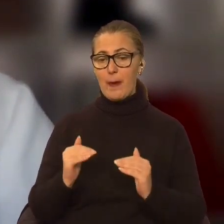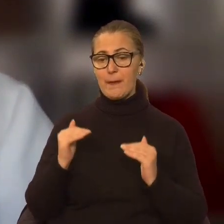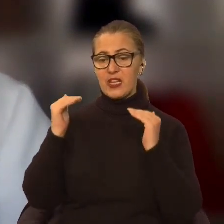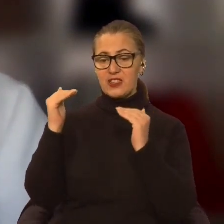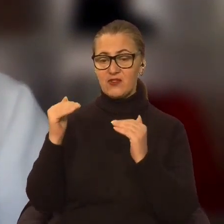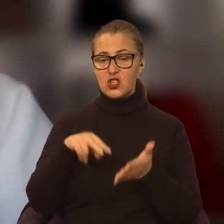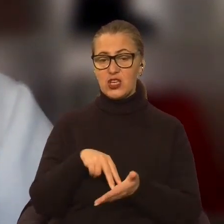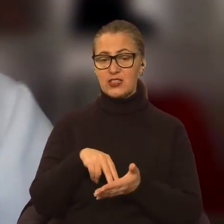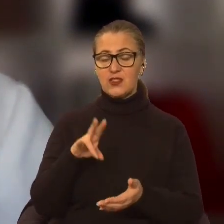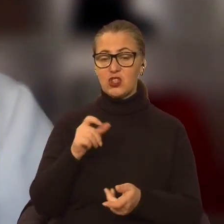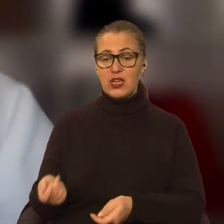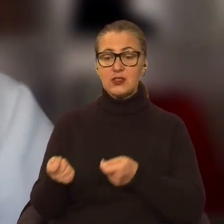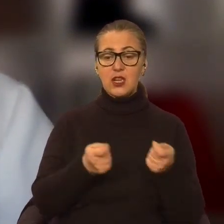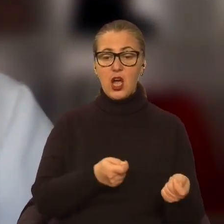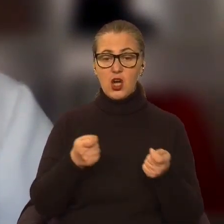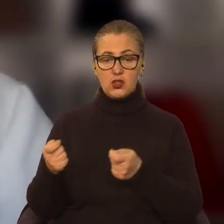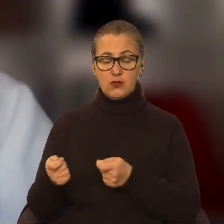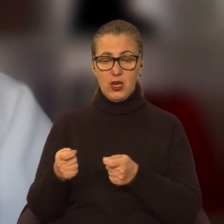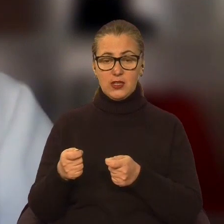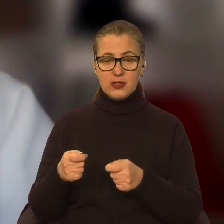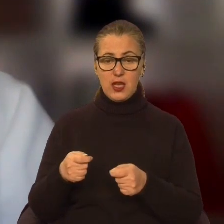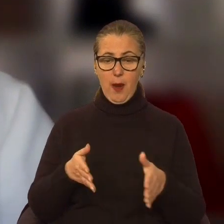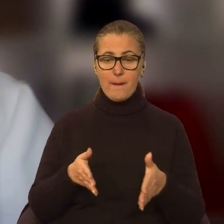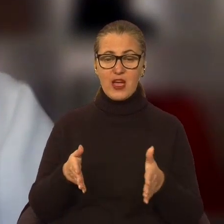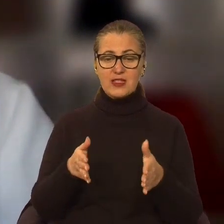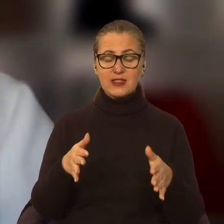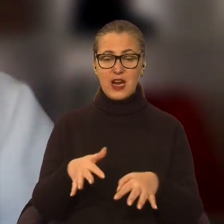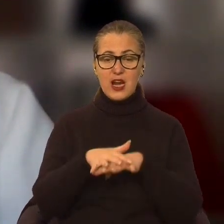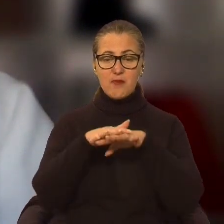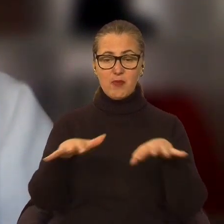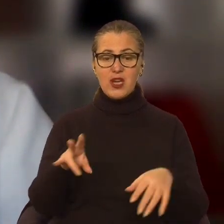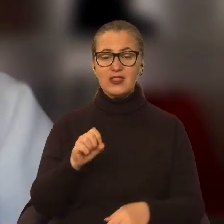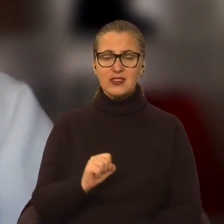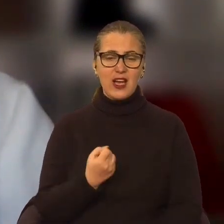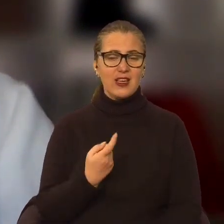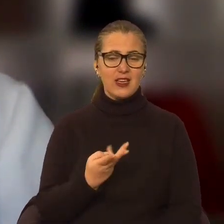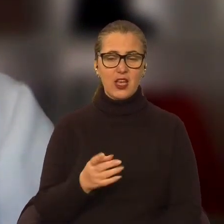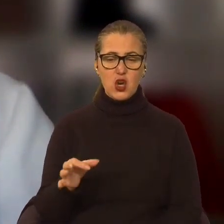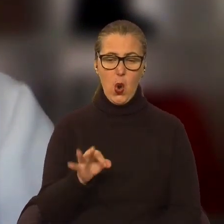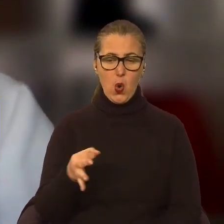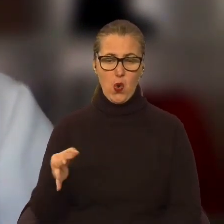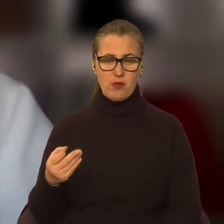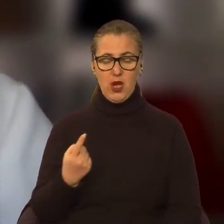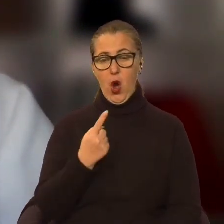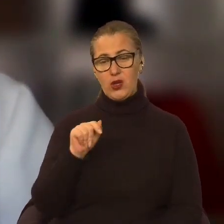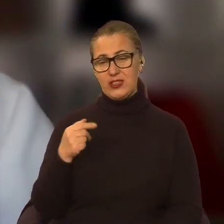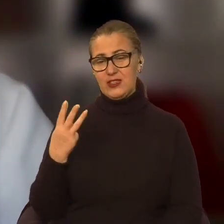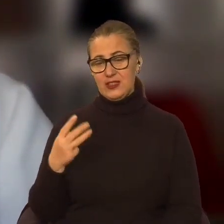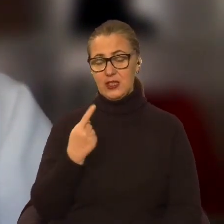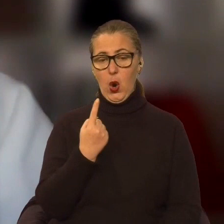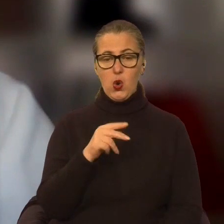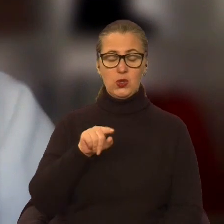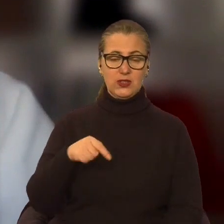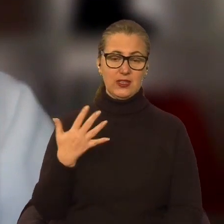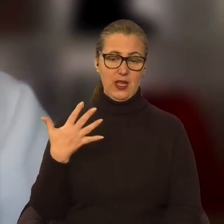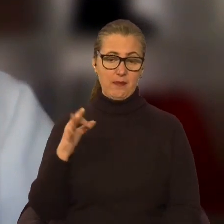тарифу на транспортування магістральними мережами на декілька копійок що складає приблизно 1,3 5%